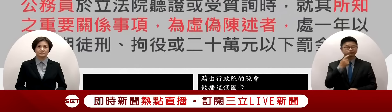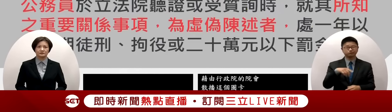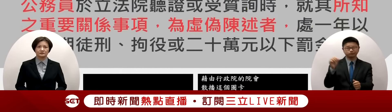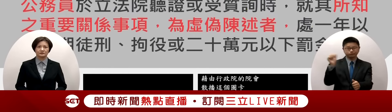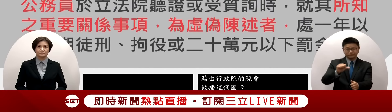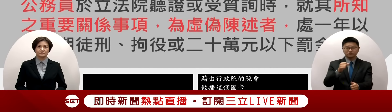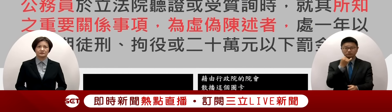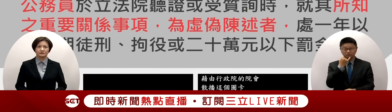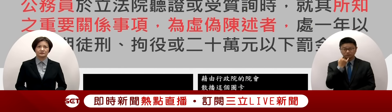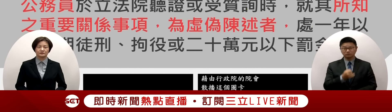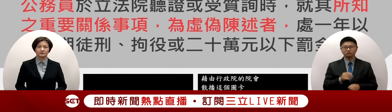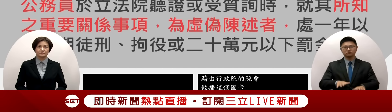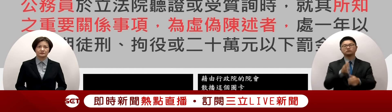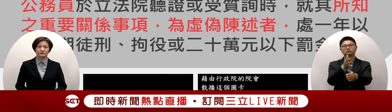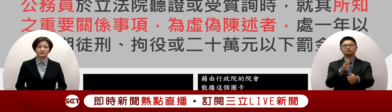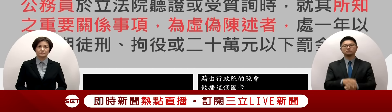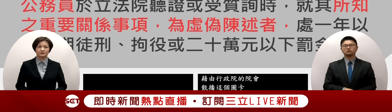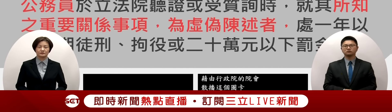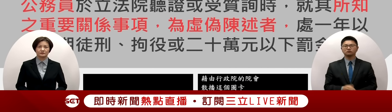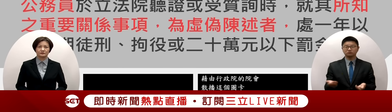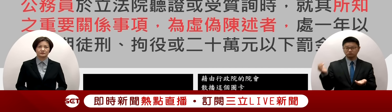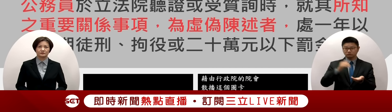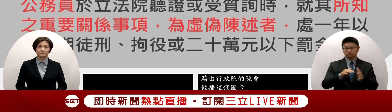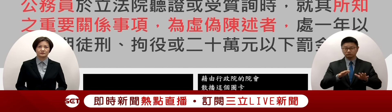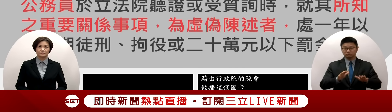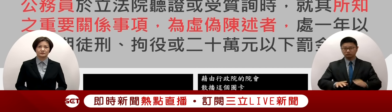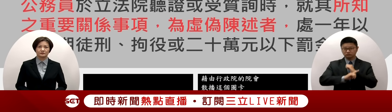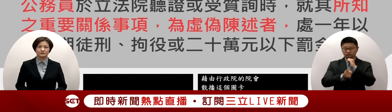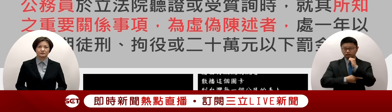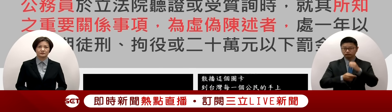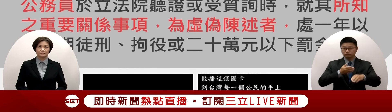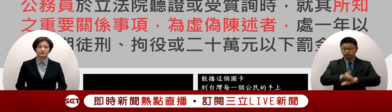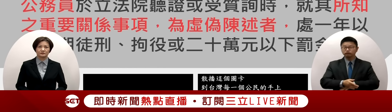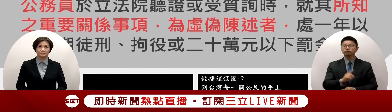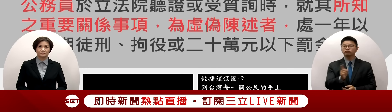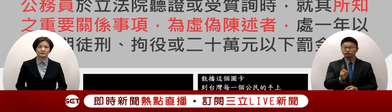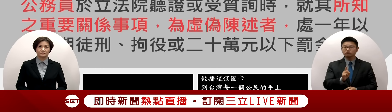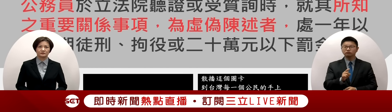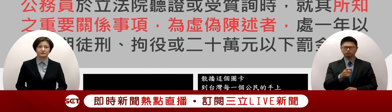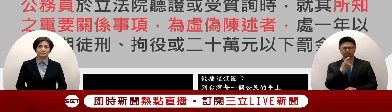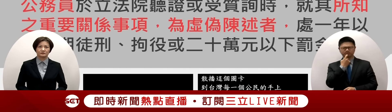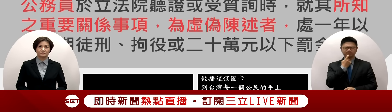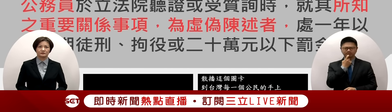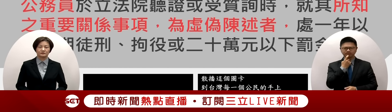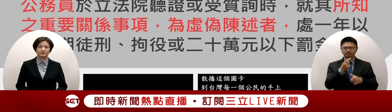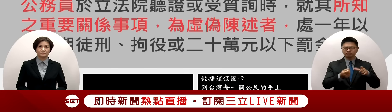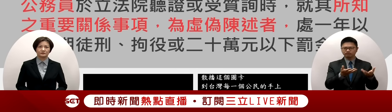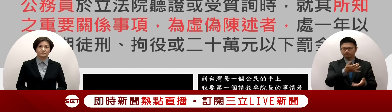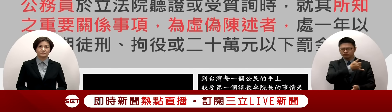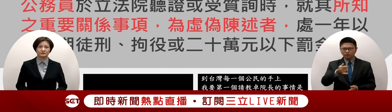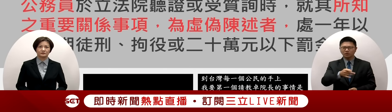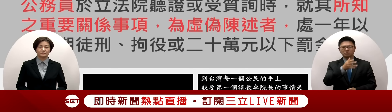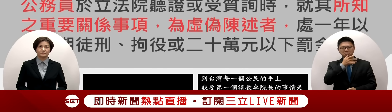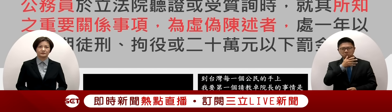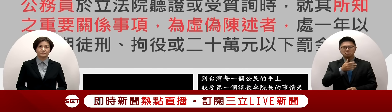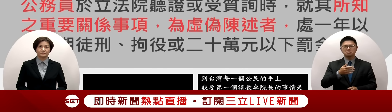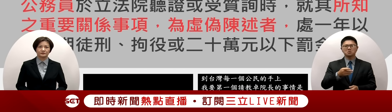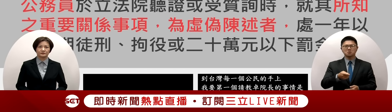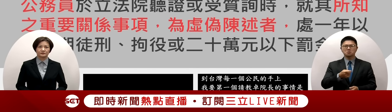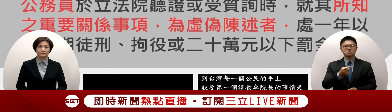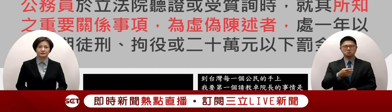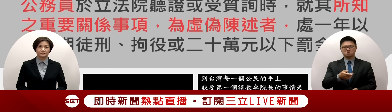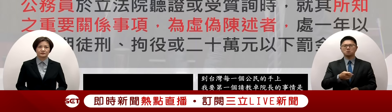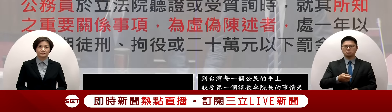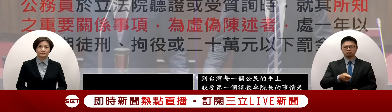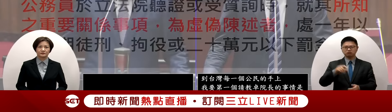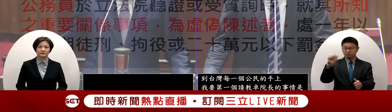责，请问目前所通过的法律有哪一个怀疑公务员虚伪陈述就可以科以刑责？